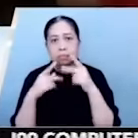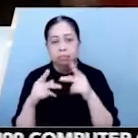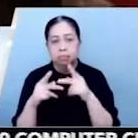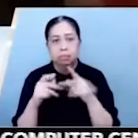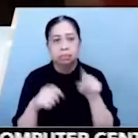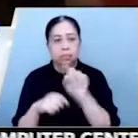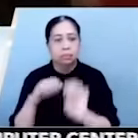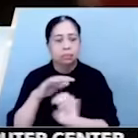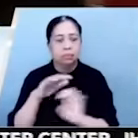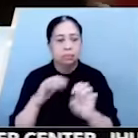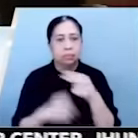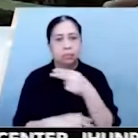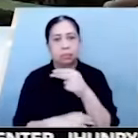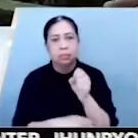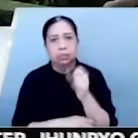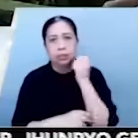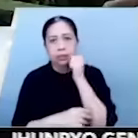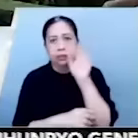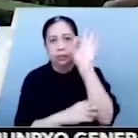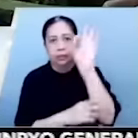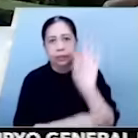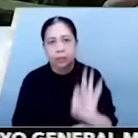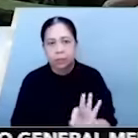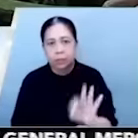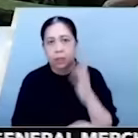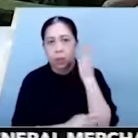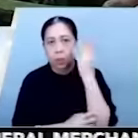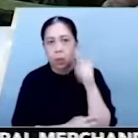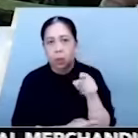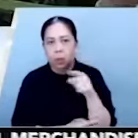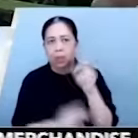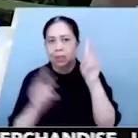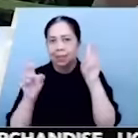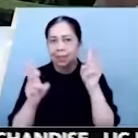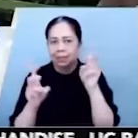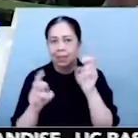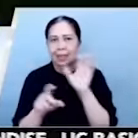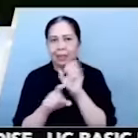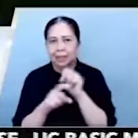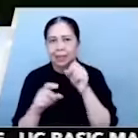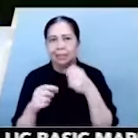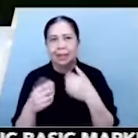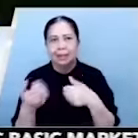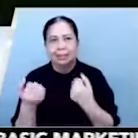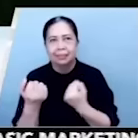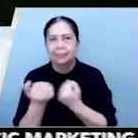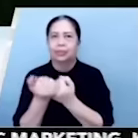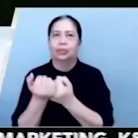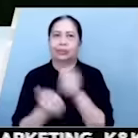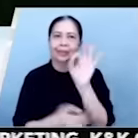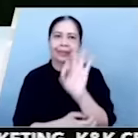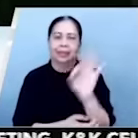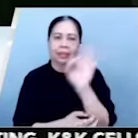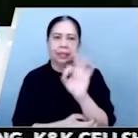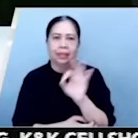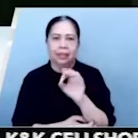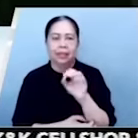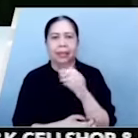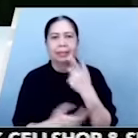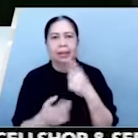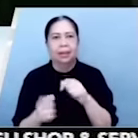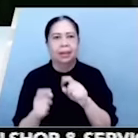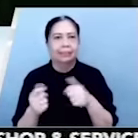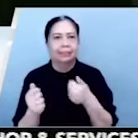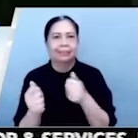at high school tuwing Biyernes. Dahil ito raw ang tinatawag nilang Catch Up Friday. Ang Catch Up Friday ay programa ng